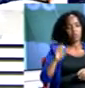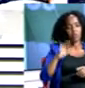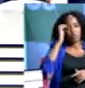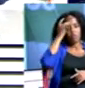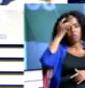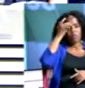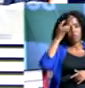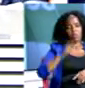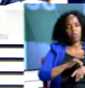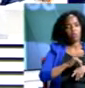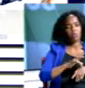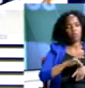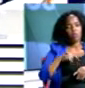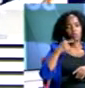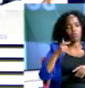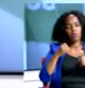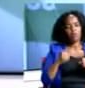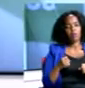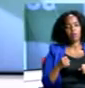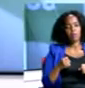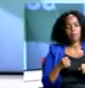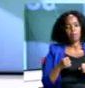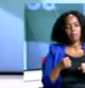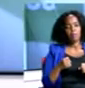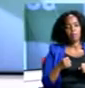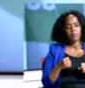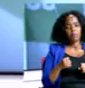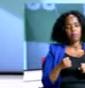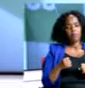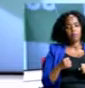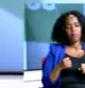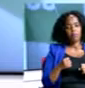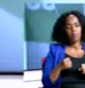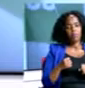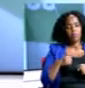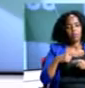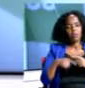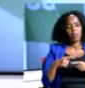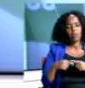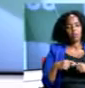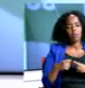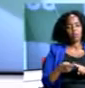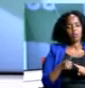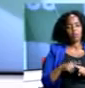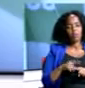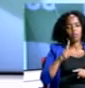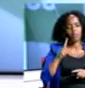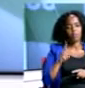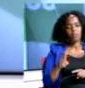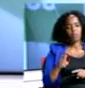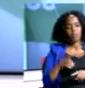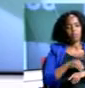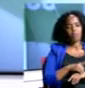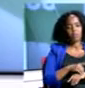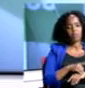rukukan meletup agar sisu denda. Ega kanit deva gafikana. Amma Dr.